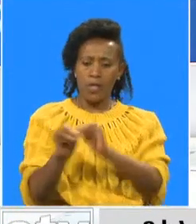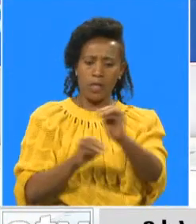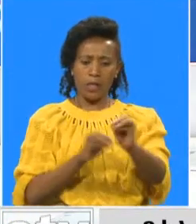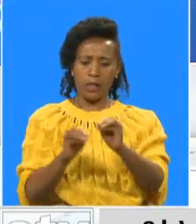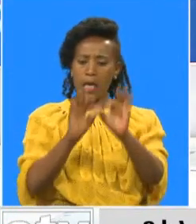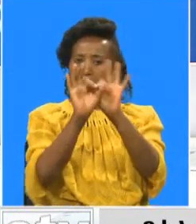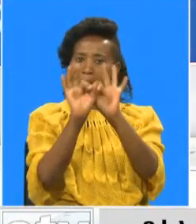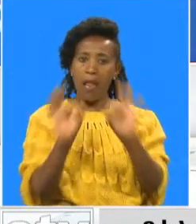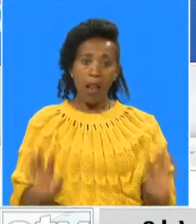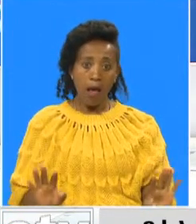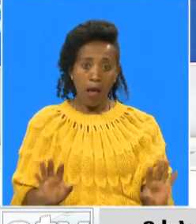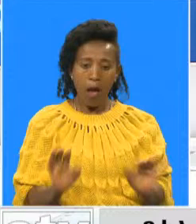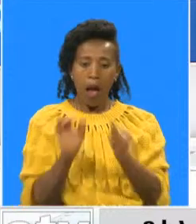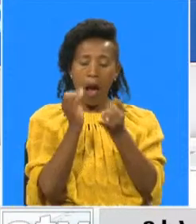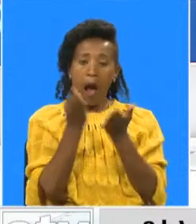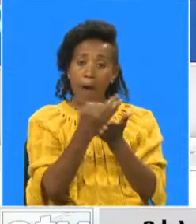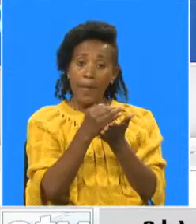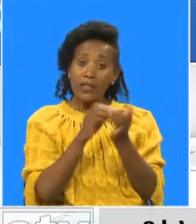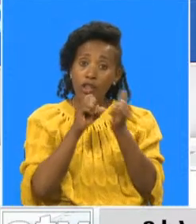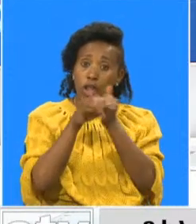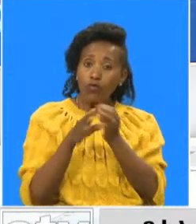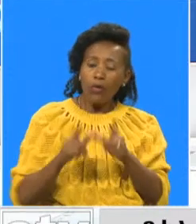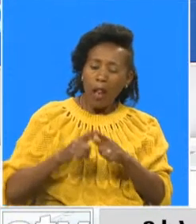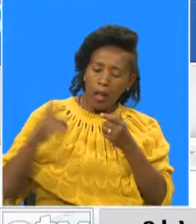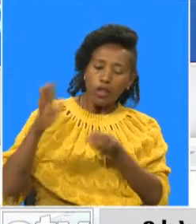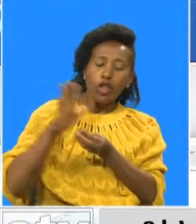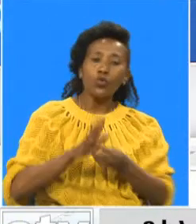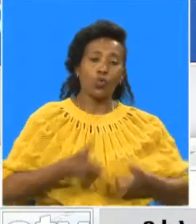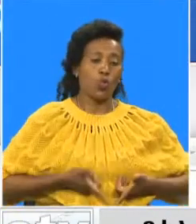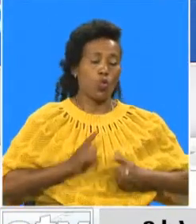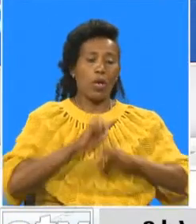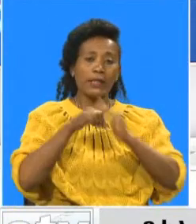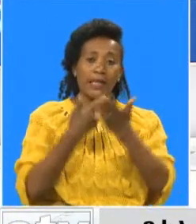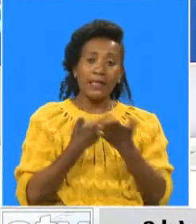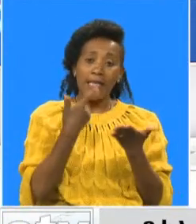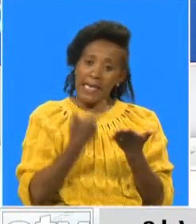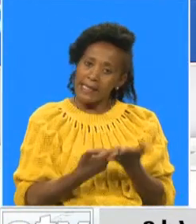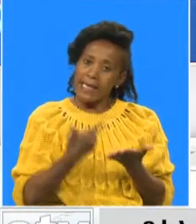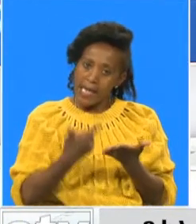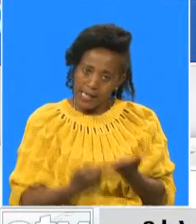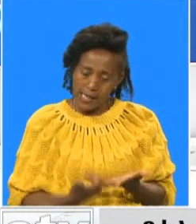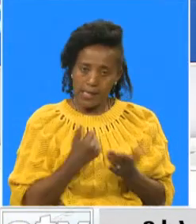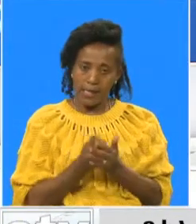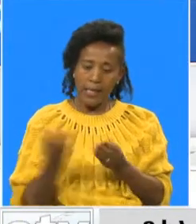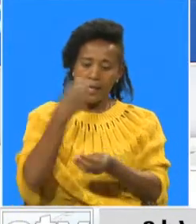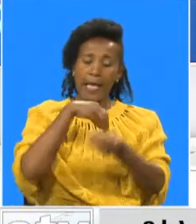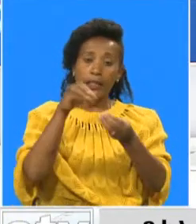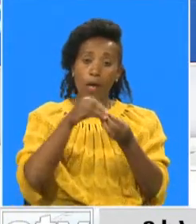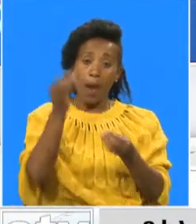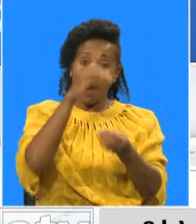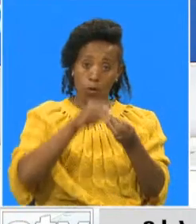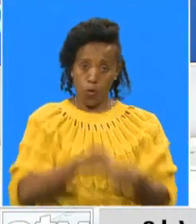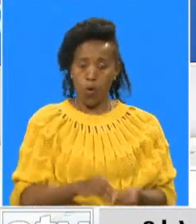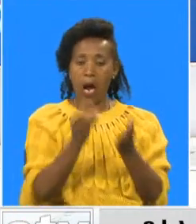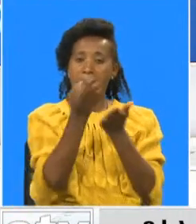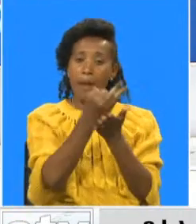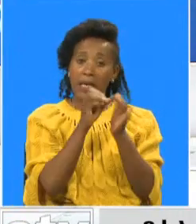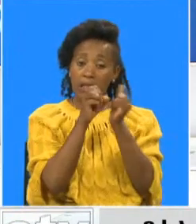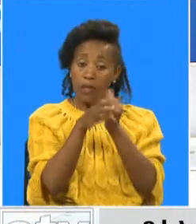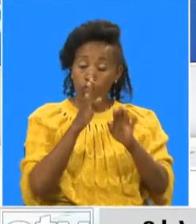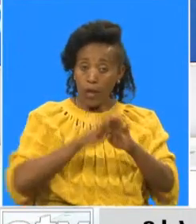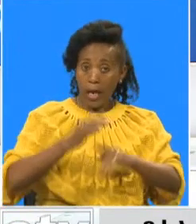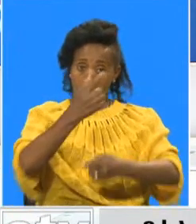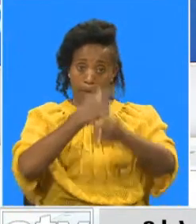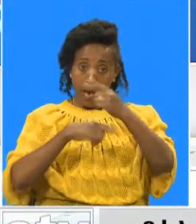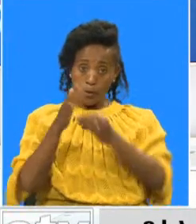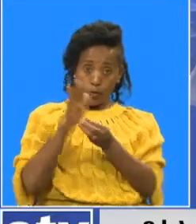እንቅስቃሴ ከሌለ አምራች ዘርፉ ትልቅ ተጽዕኖ ይኖረዋል ማለት ነው። ስለዚህ እነዚህ ተጨማምረው አምራች ዘርፉ ላይ